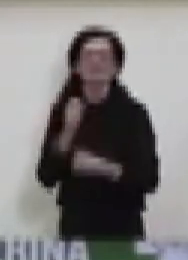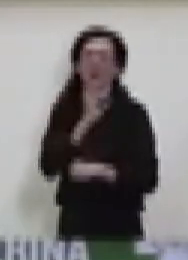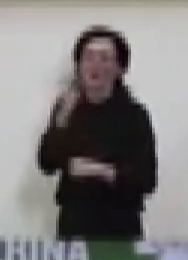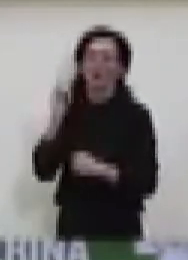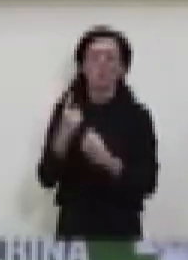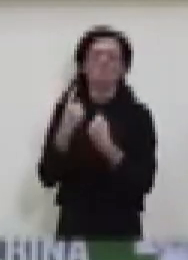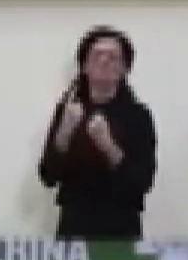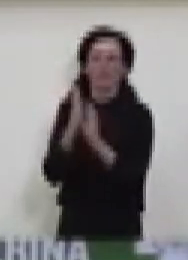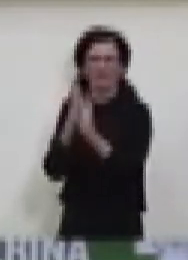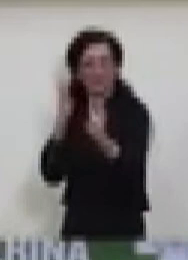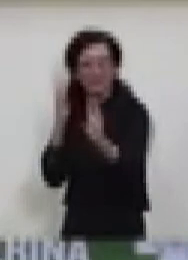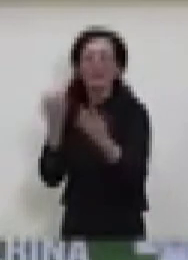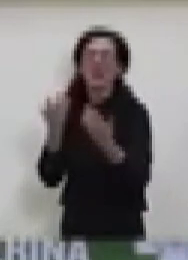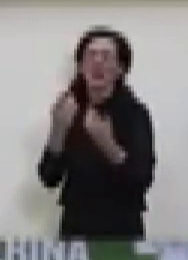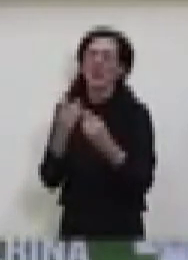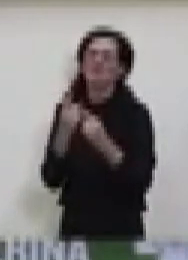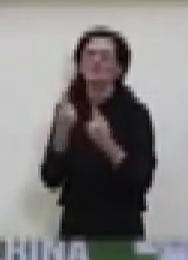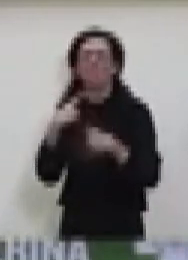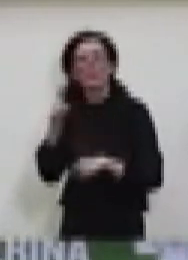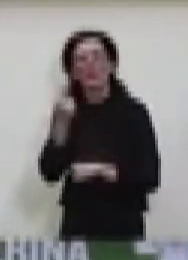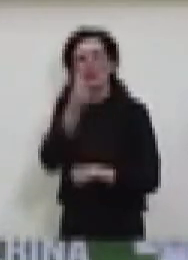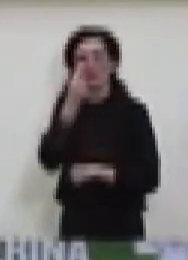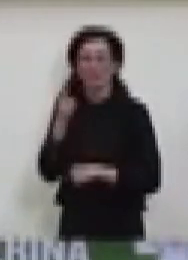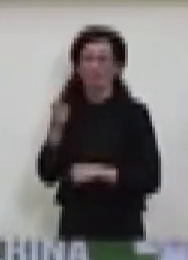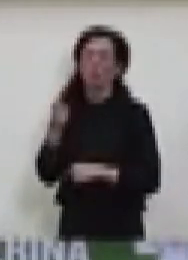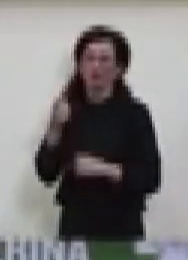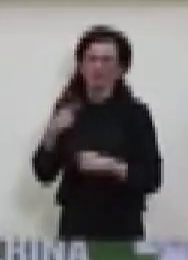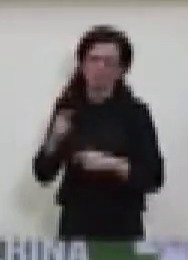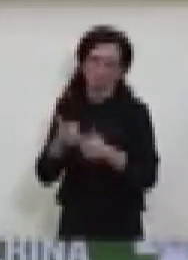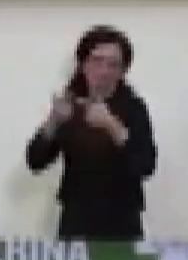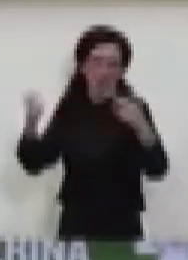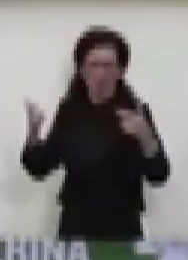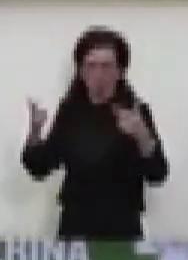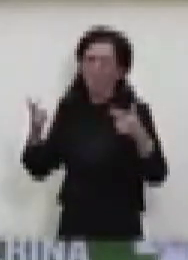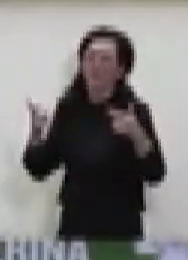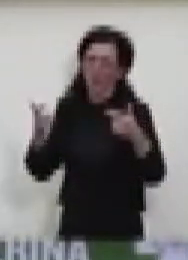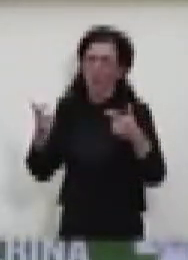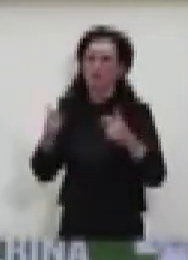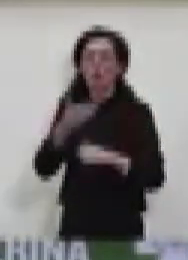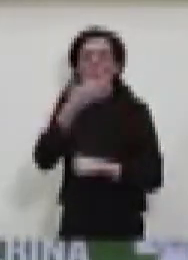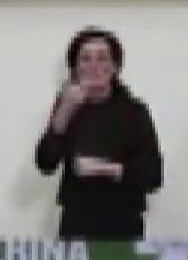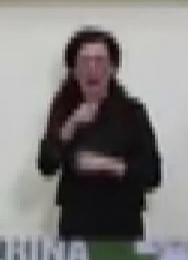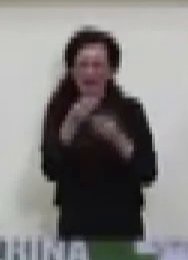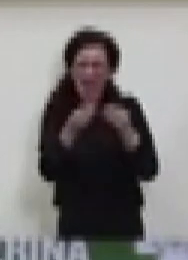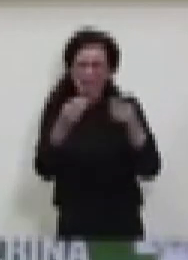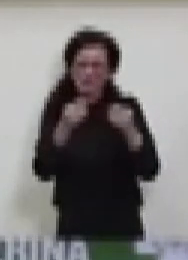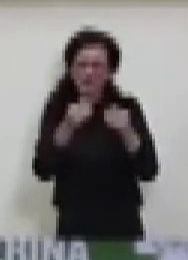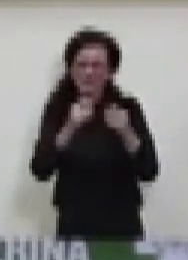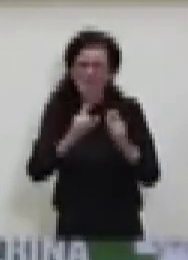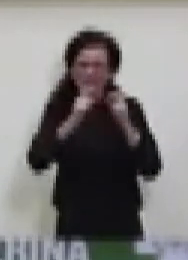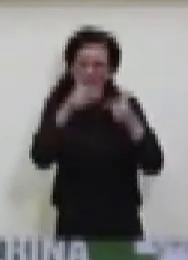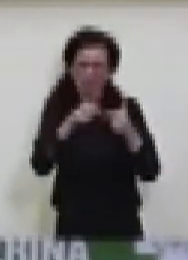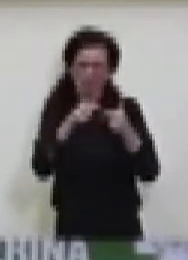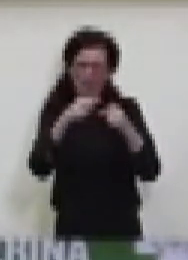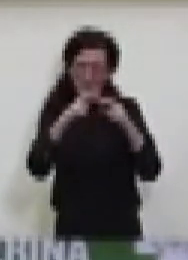questo questo è possibile ma la capacità è davvero molto aumentata non mancano emergenti insomma si fa mi sembra che da questo punto di vista